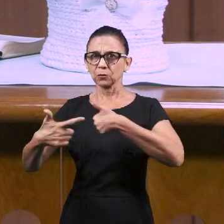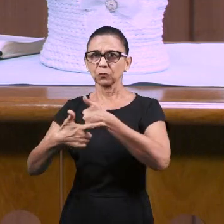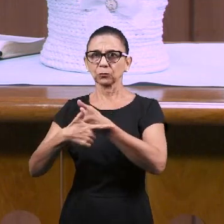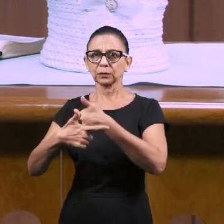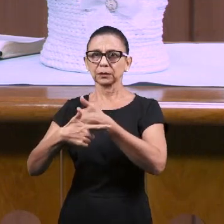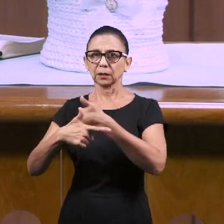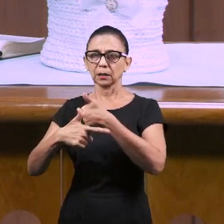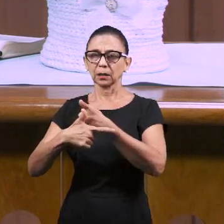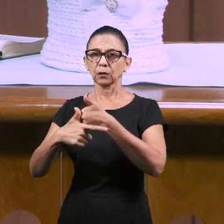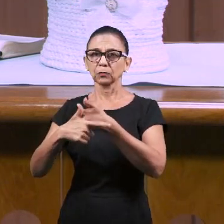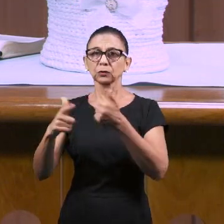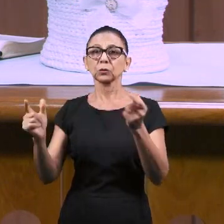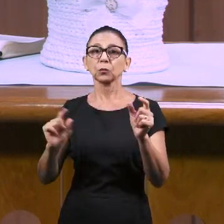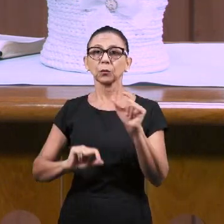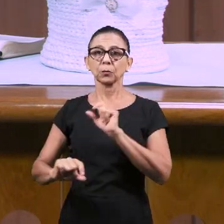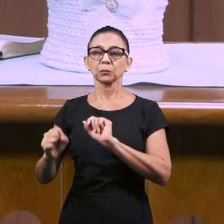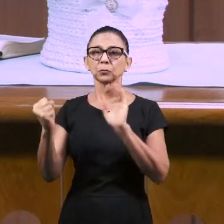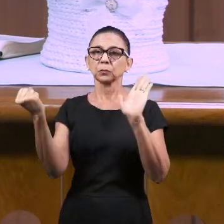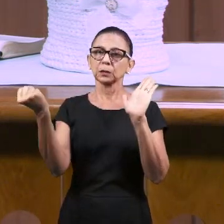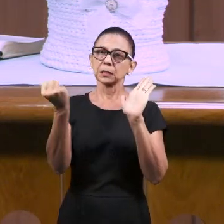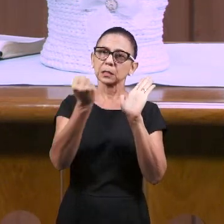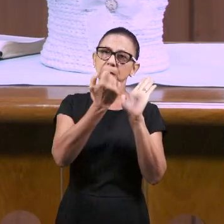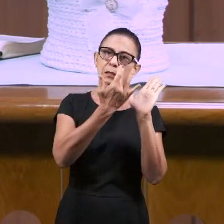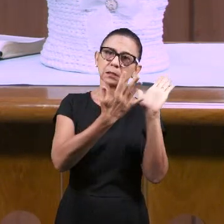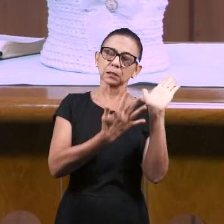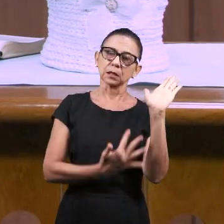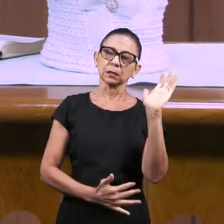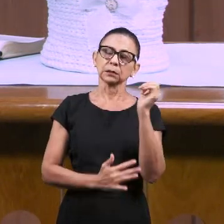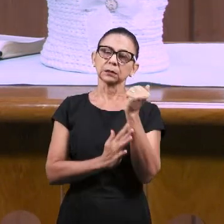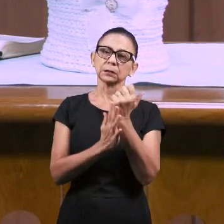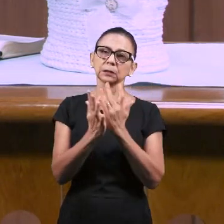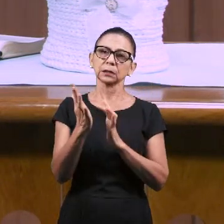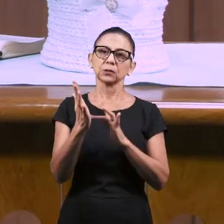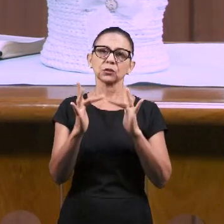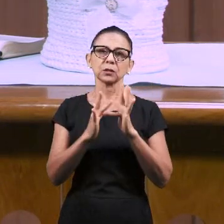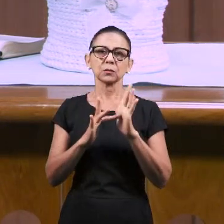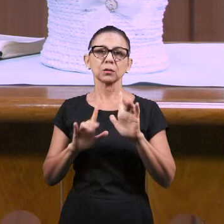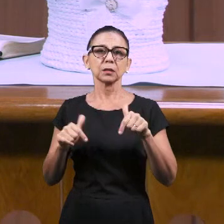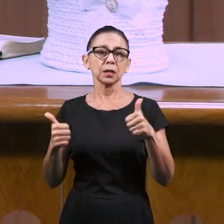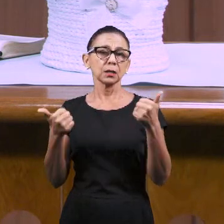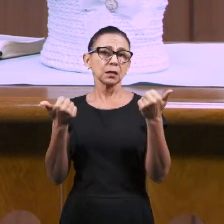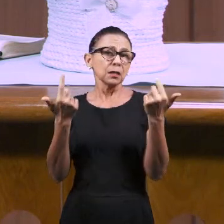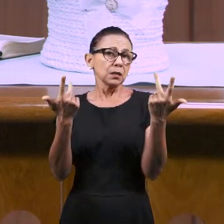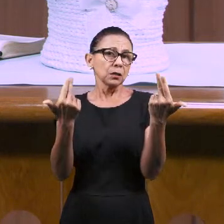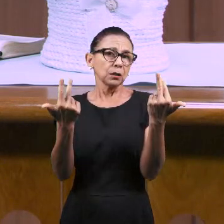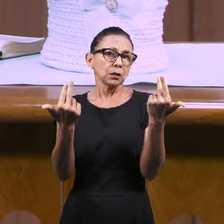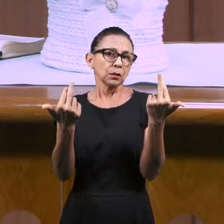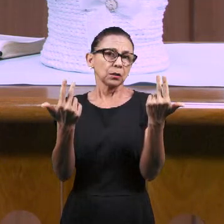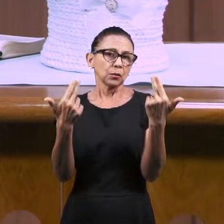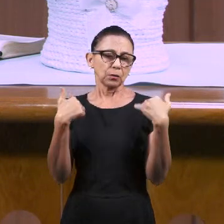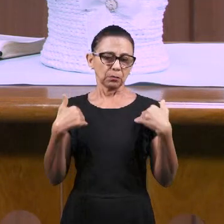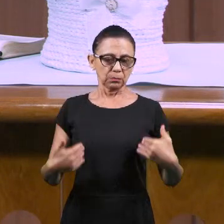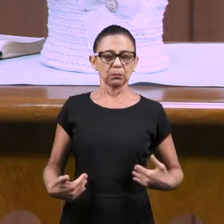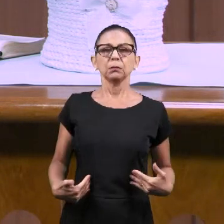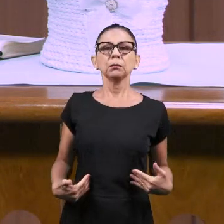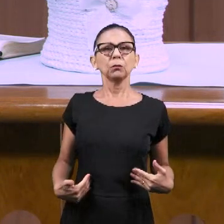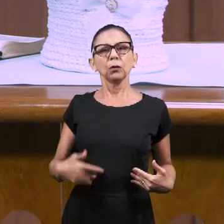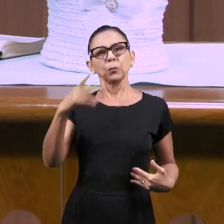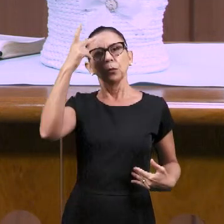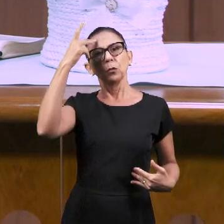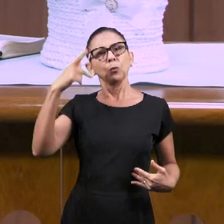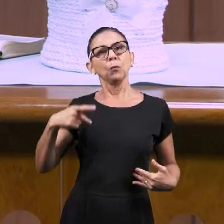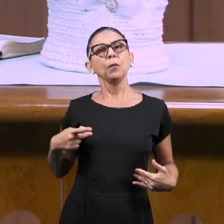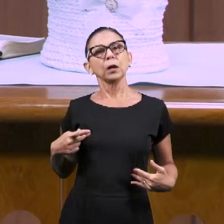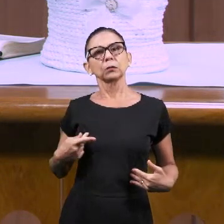il exerce sa fonction de sang dans ce corps, qui nourrit et purifie. Il a la fonction